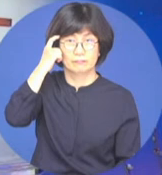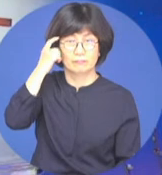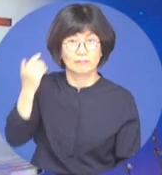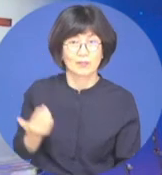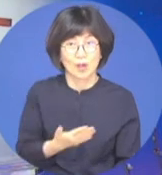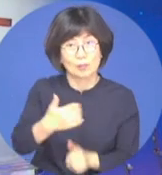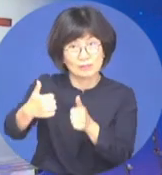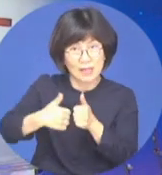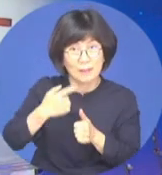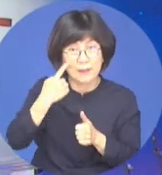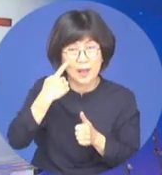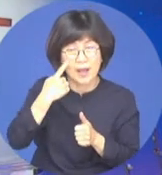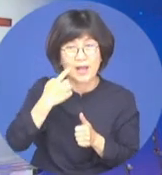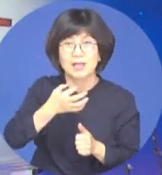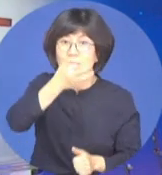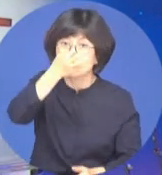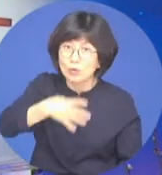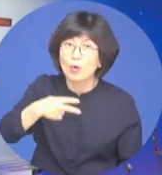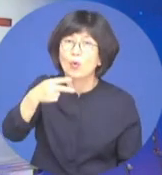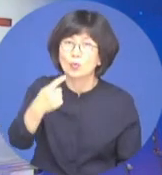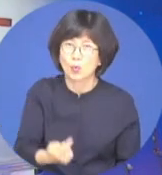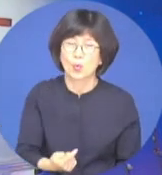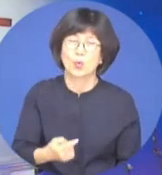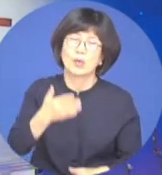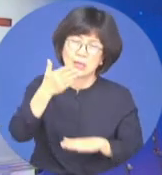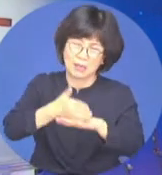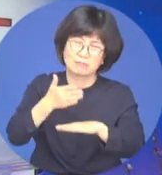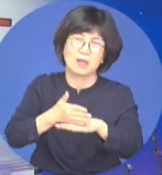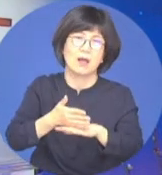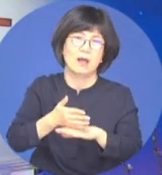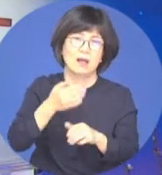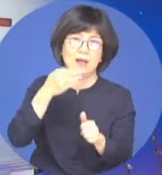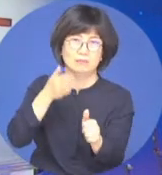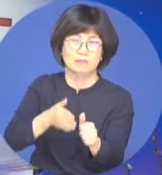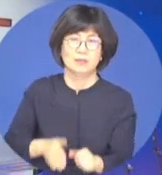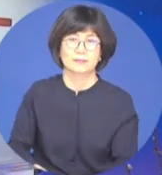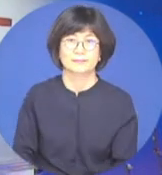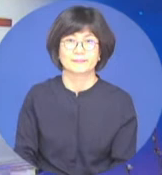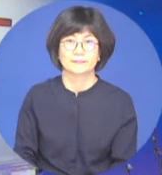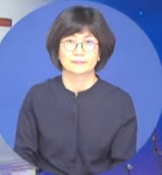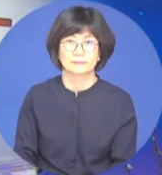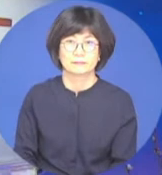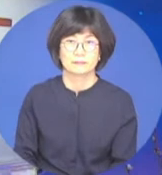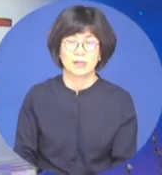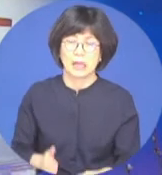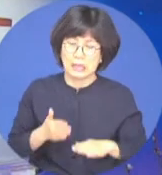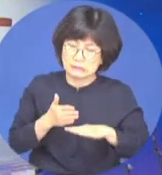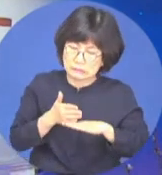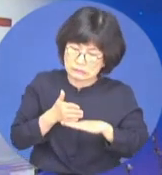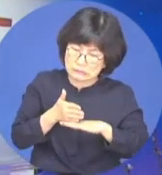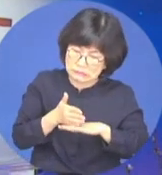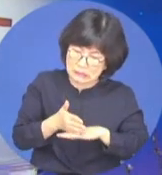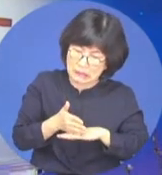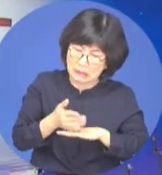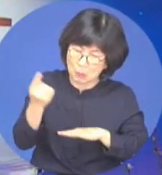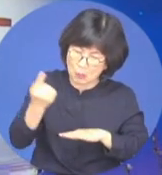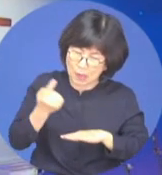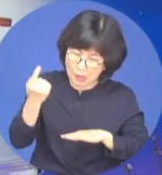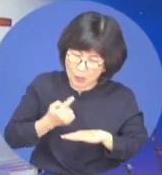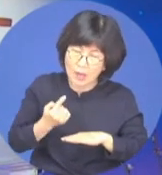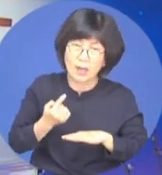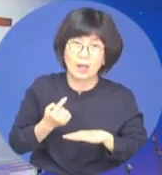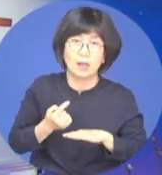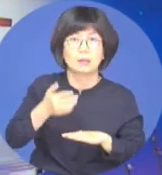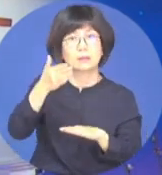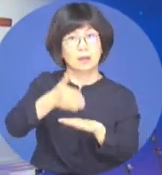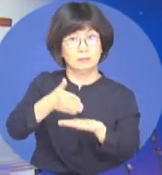힘들어도 감사. 예? 힘들어도 감사하는 거죠. 더딜지라도 감사. 더딜지라도